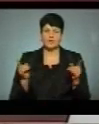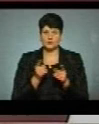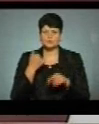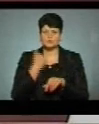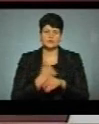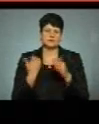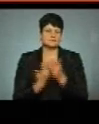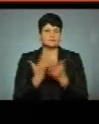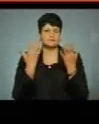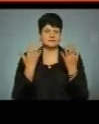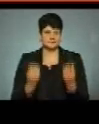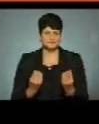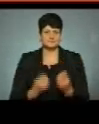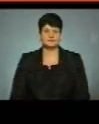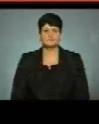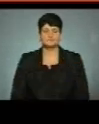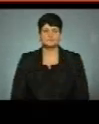дня.